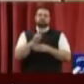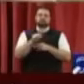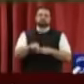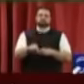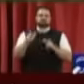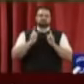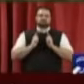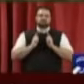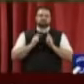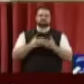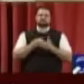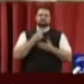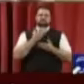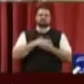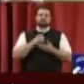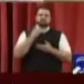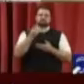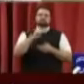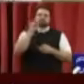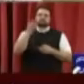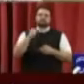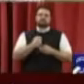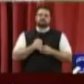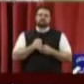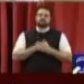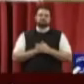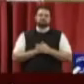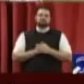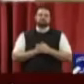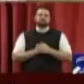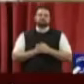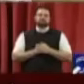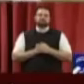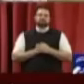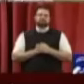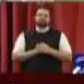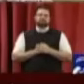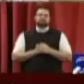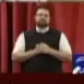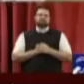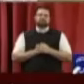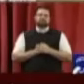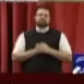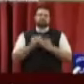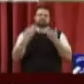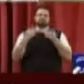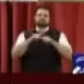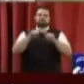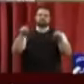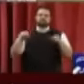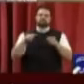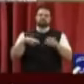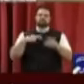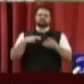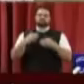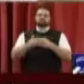Te mai aștept, că mai vreau răspunsuri la întrebările mele. Brava! Așa-ți fi. Mulțumesc, stimații mei,